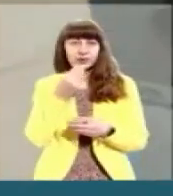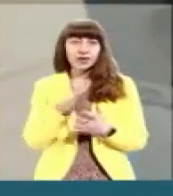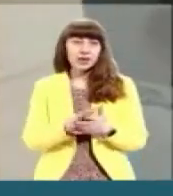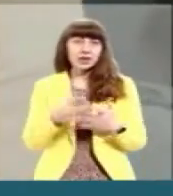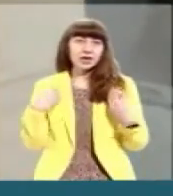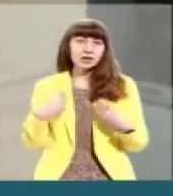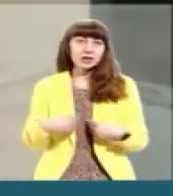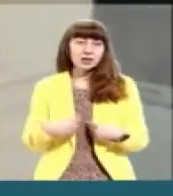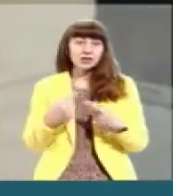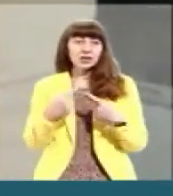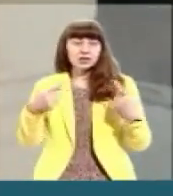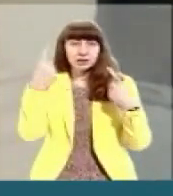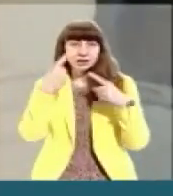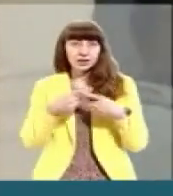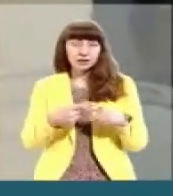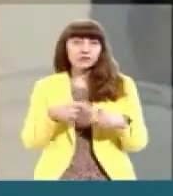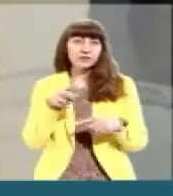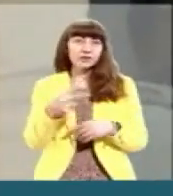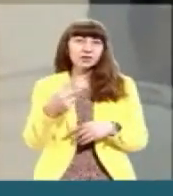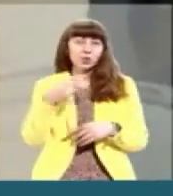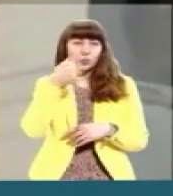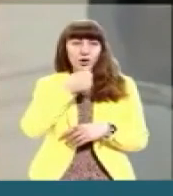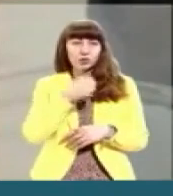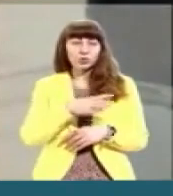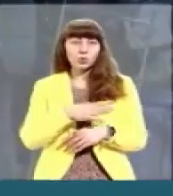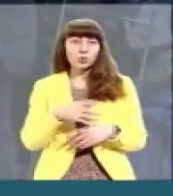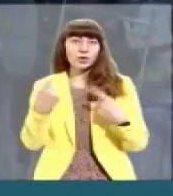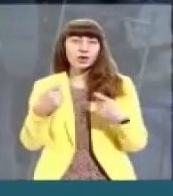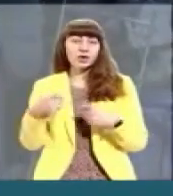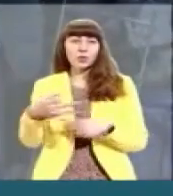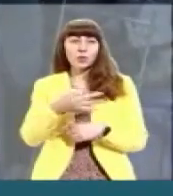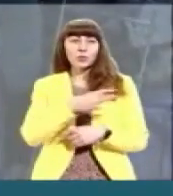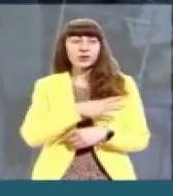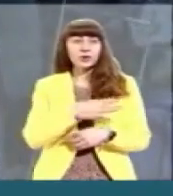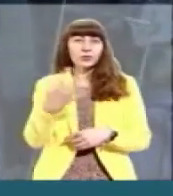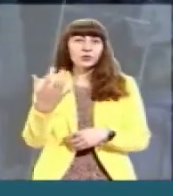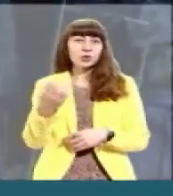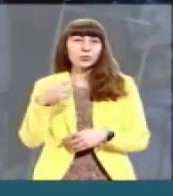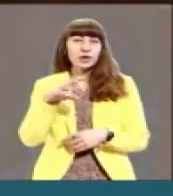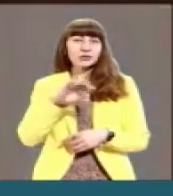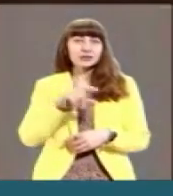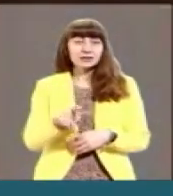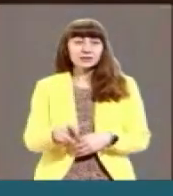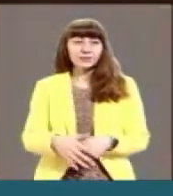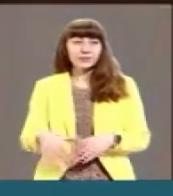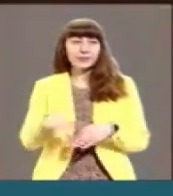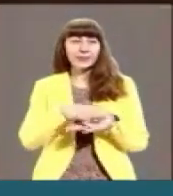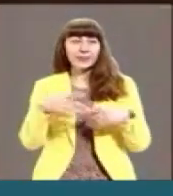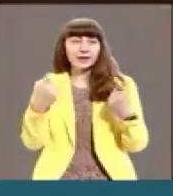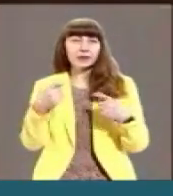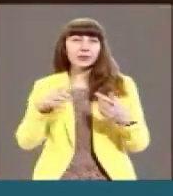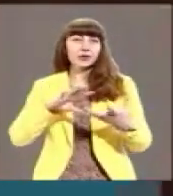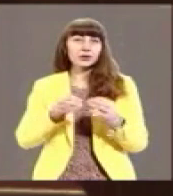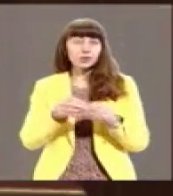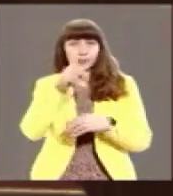питания, одежды и различной техники. В 2022 году оборот от продаж по области составил более 500 миллиардов тенге. В сфере торговли по